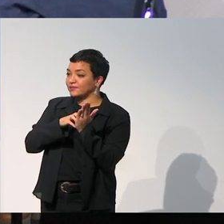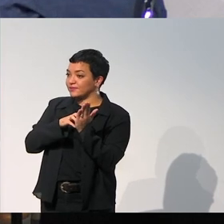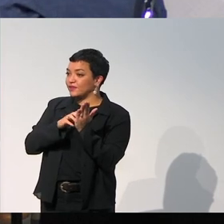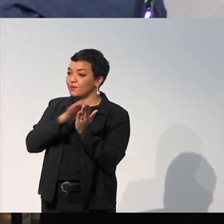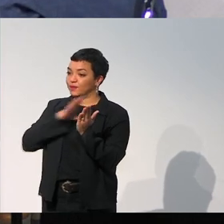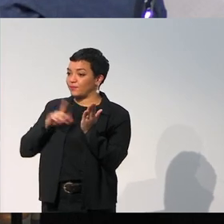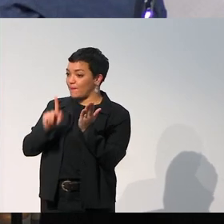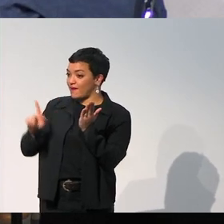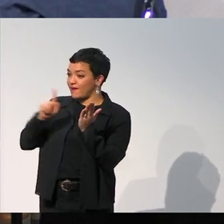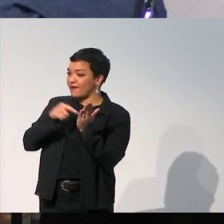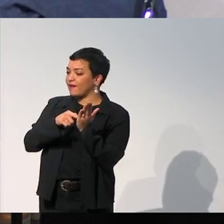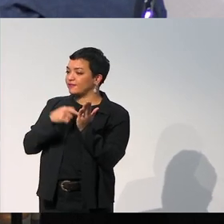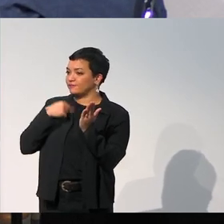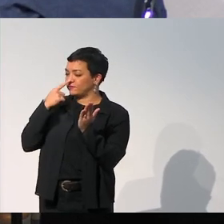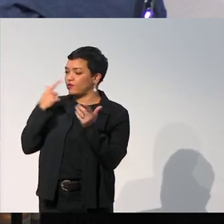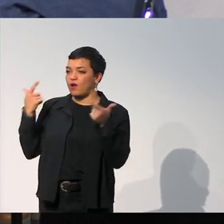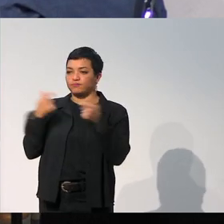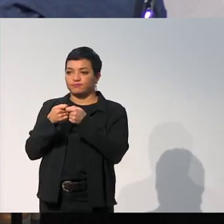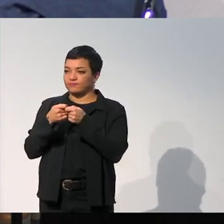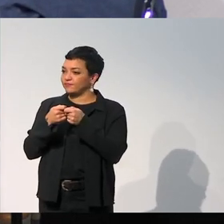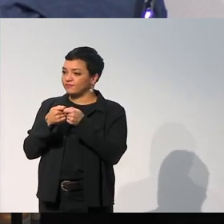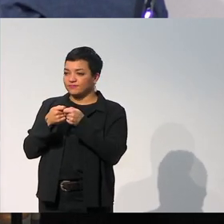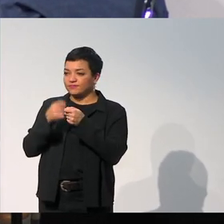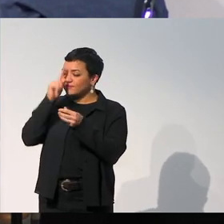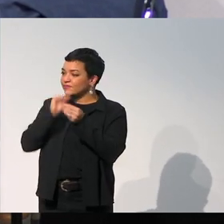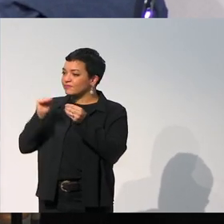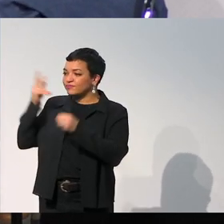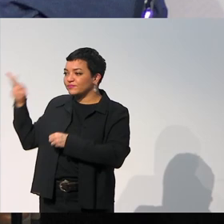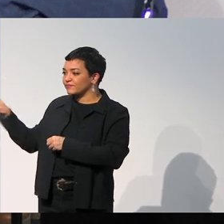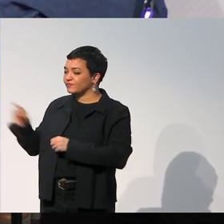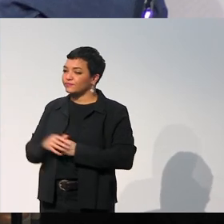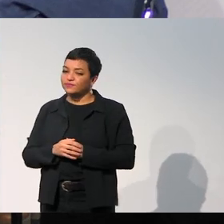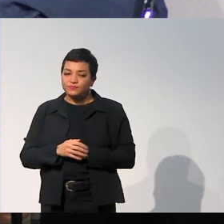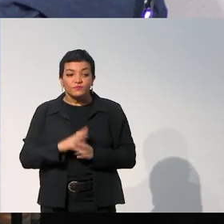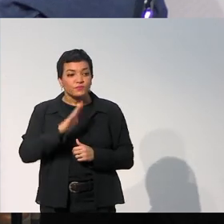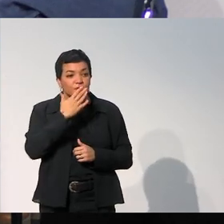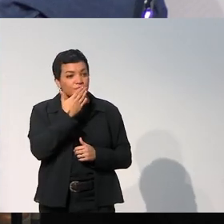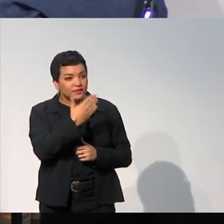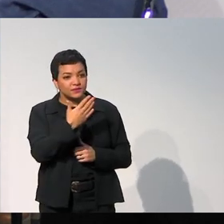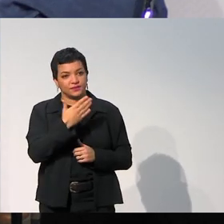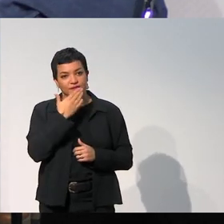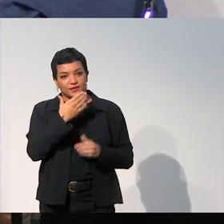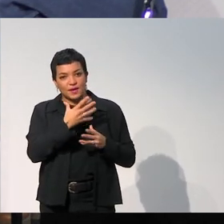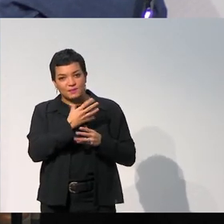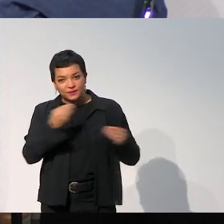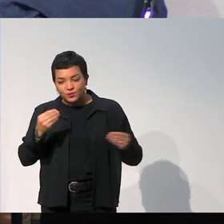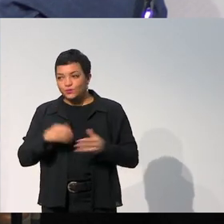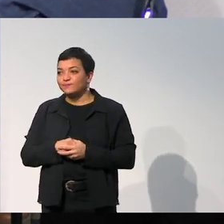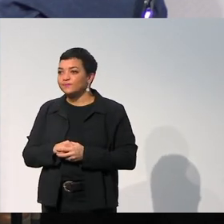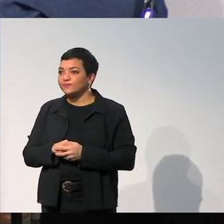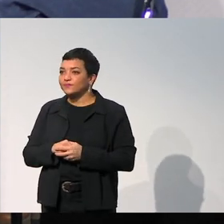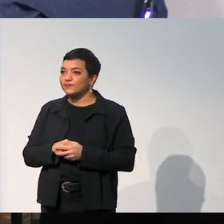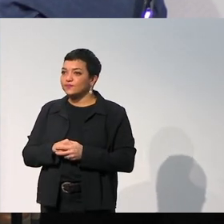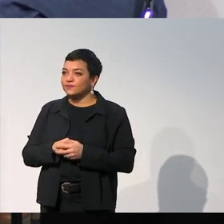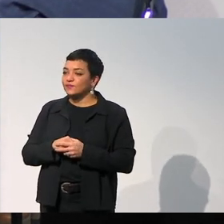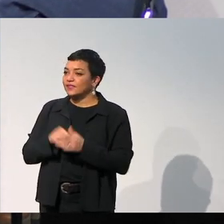crois, répond complètement à vos questionnements. Oui, merci beaucoup. En fait, j'ai trouvé